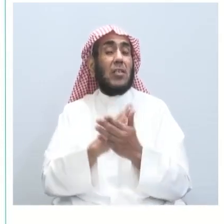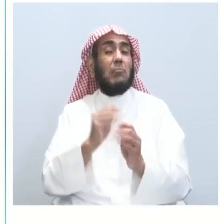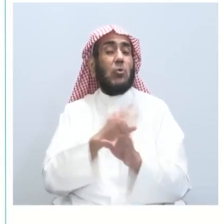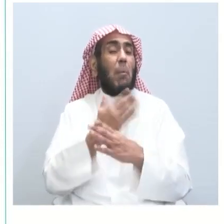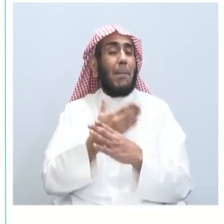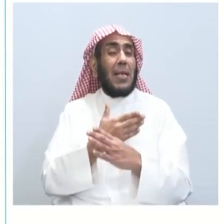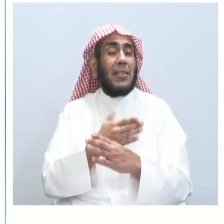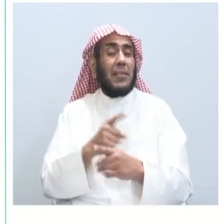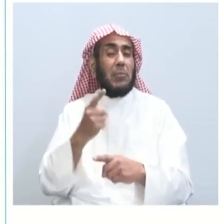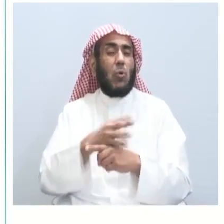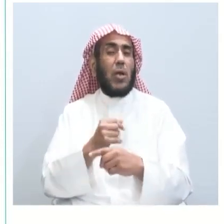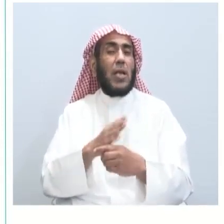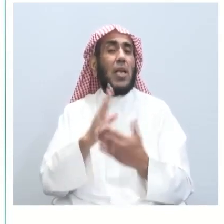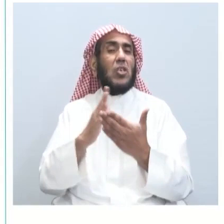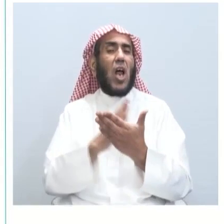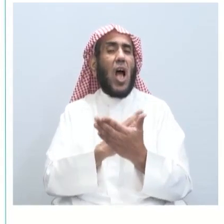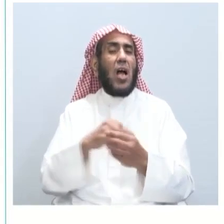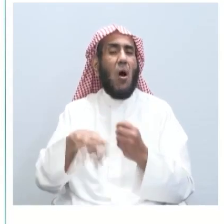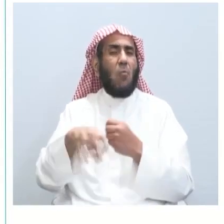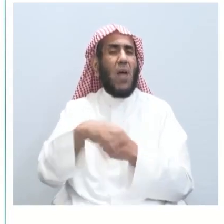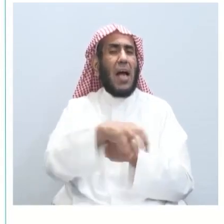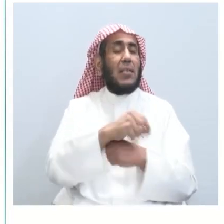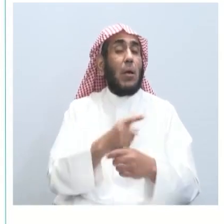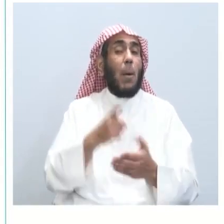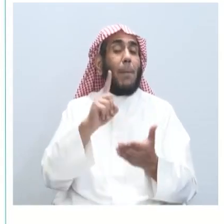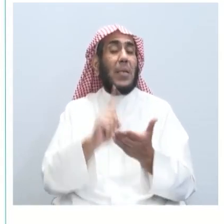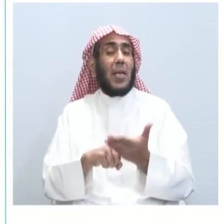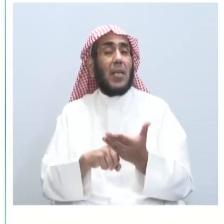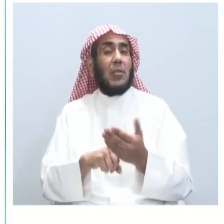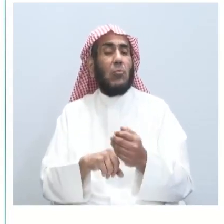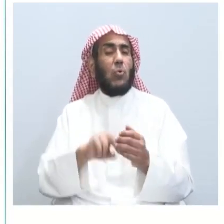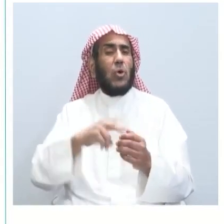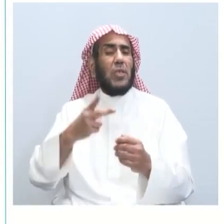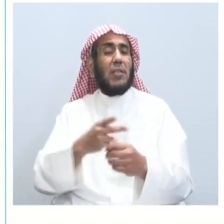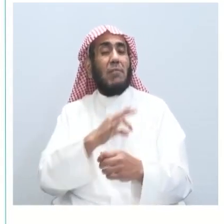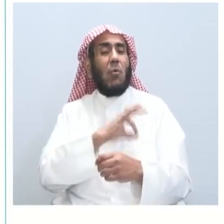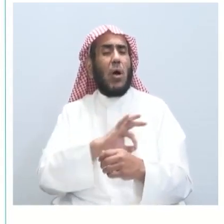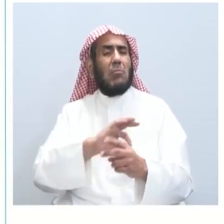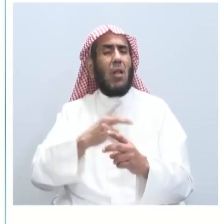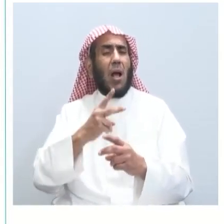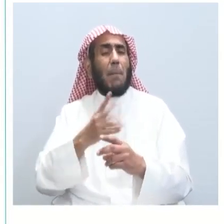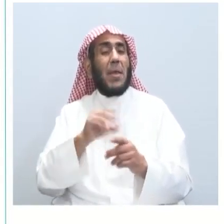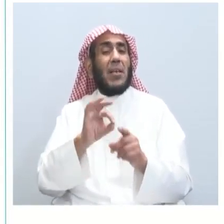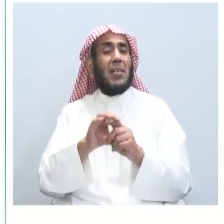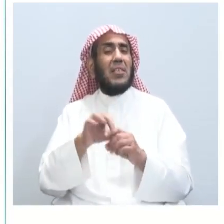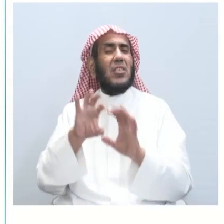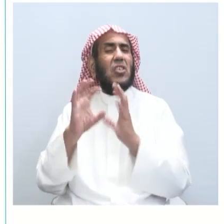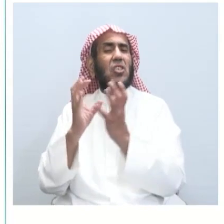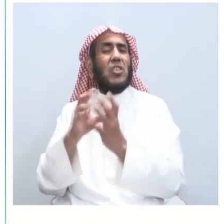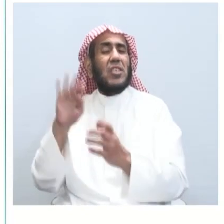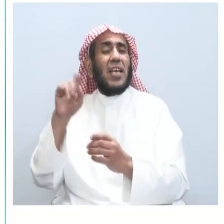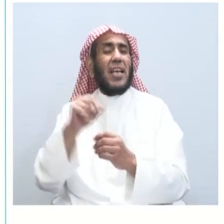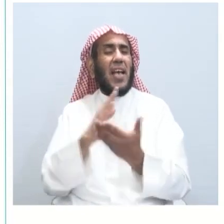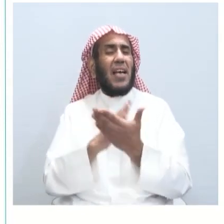السوق الى شرائح بالتاكيد هنالك عده فوائد ولكن ماذا نقصد بالشريحه السوقيه هي